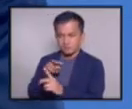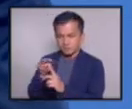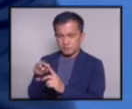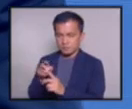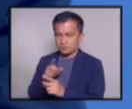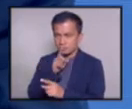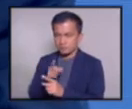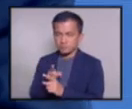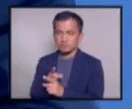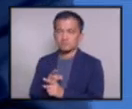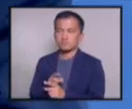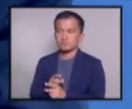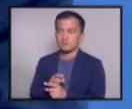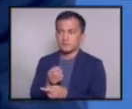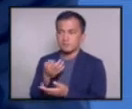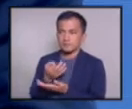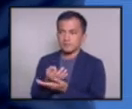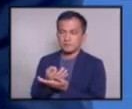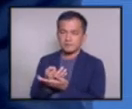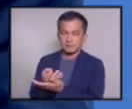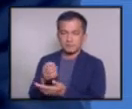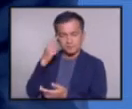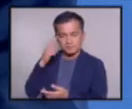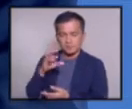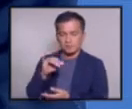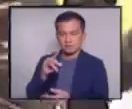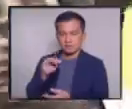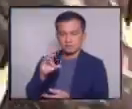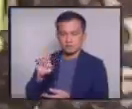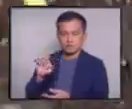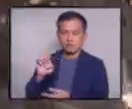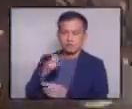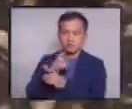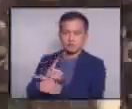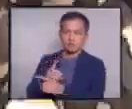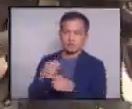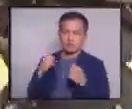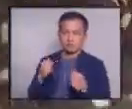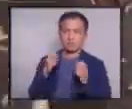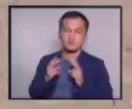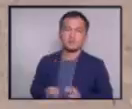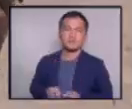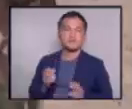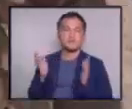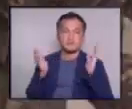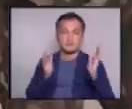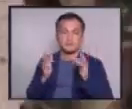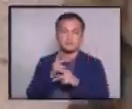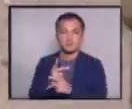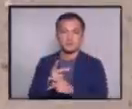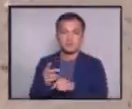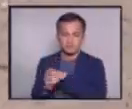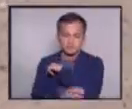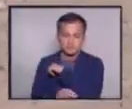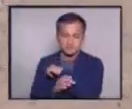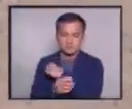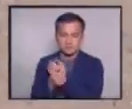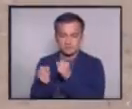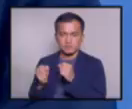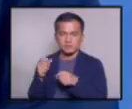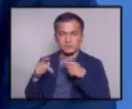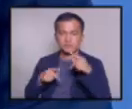dyan, yung funding for credible deterrence para palakasin ang ating uniform services to protect the country and secure the